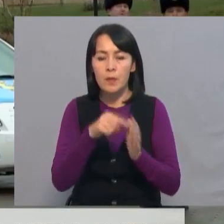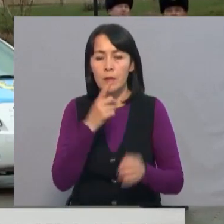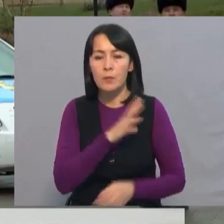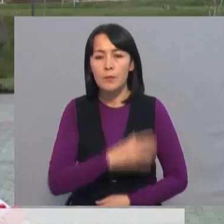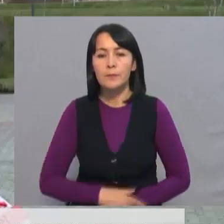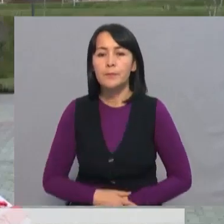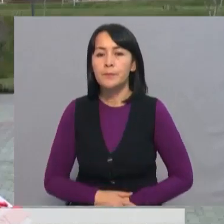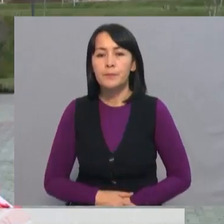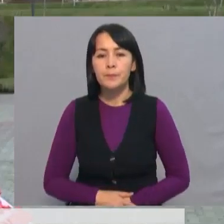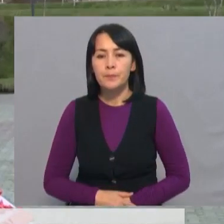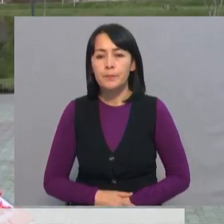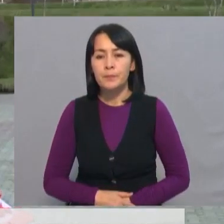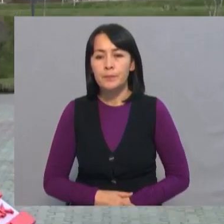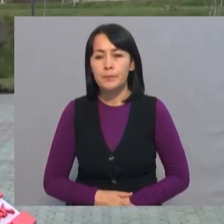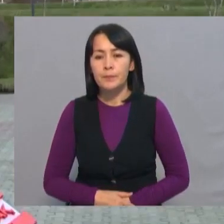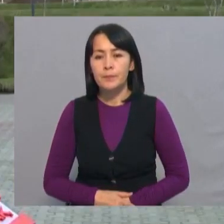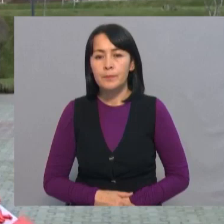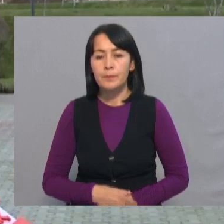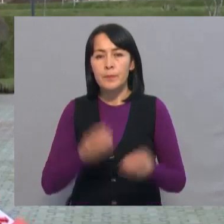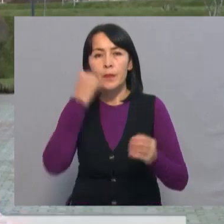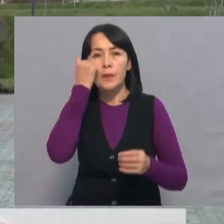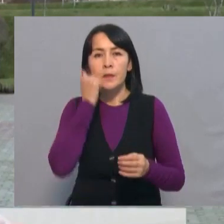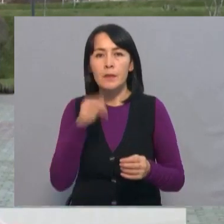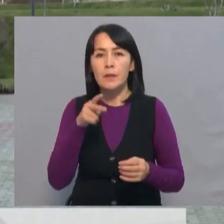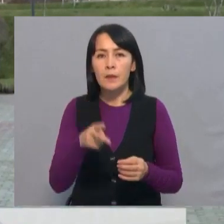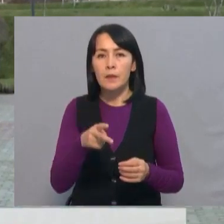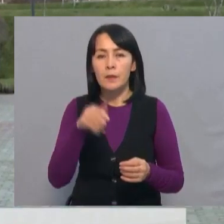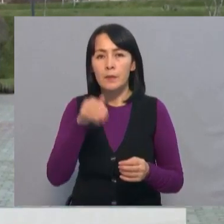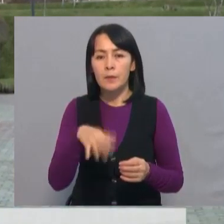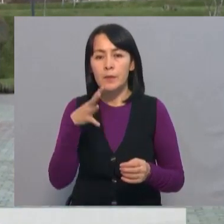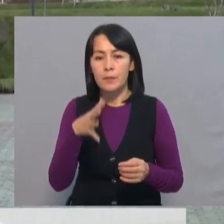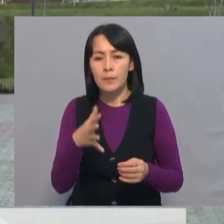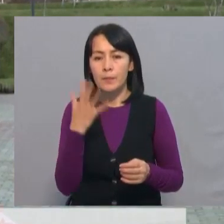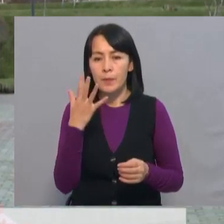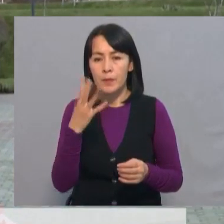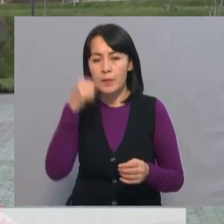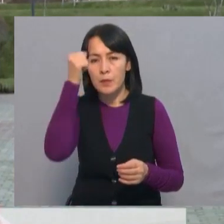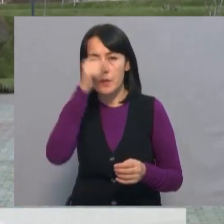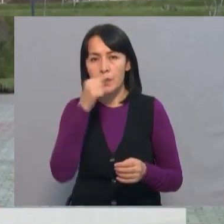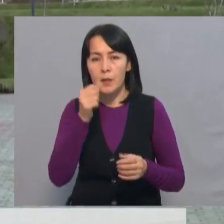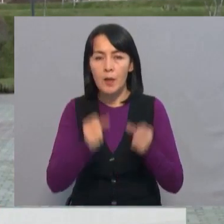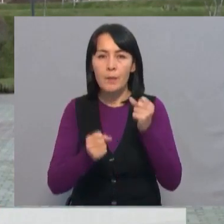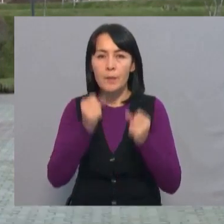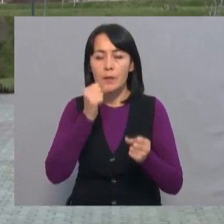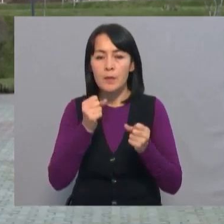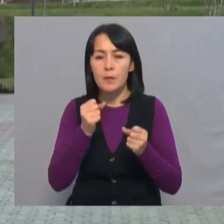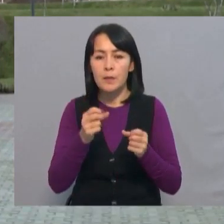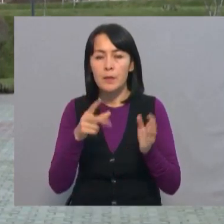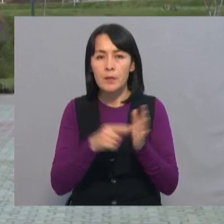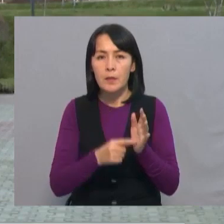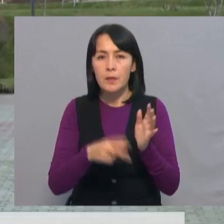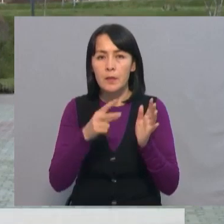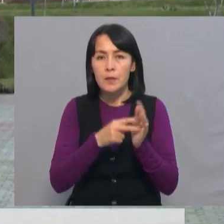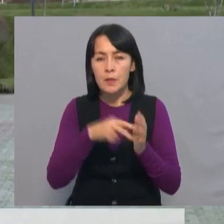жеткізді. Ең енді ескі деген 2005 жылғы. Қазір уақытында оның сұрақтары бар өтіп қой, сұрақтары кеті 8 жыл, 7 жылдық